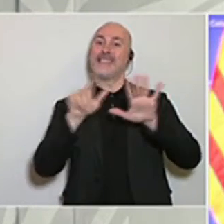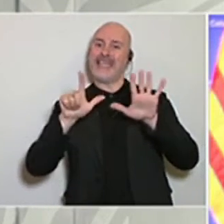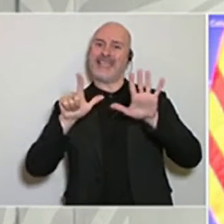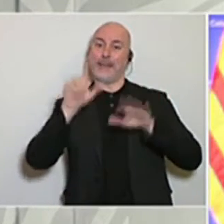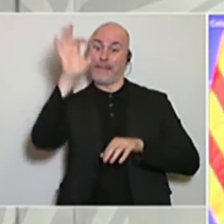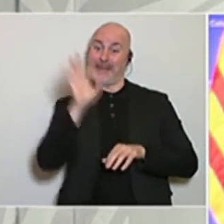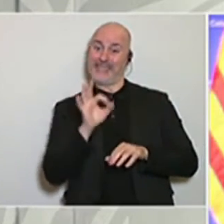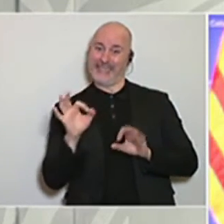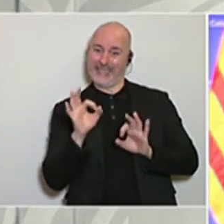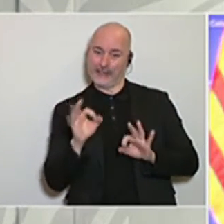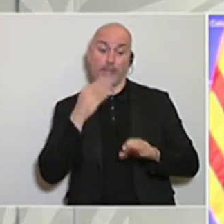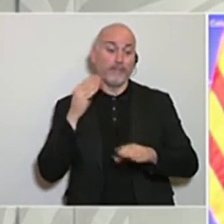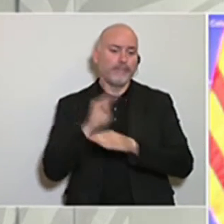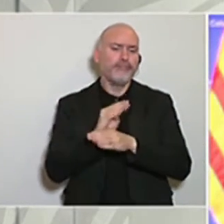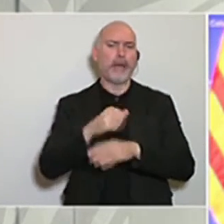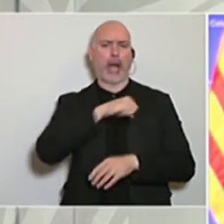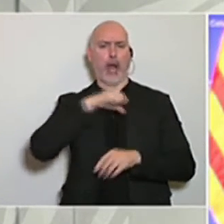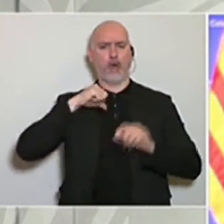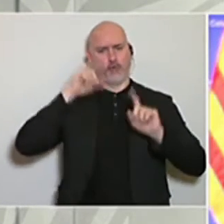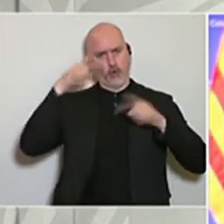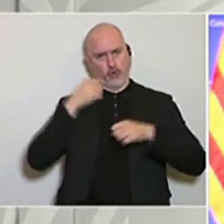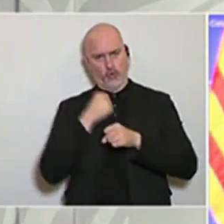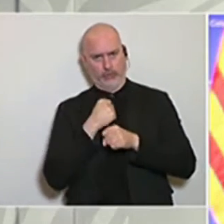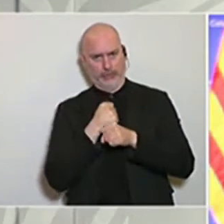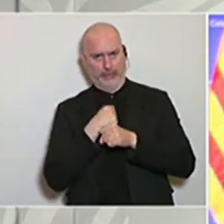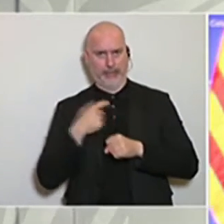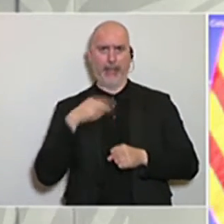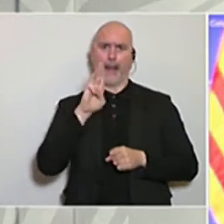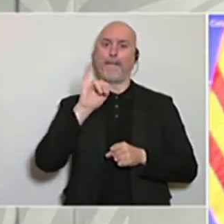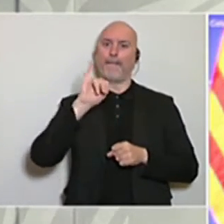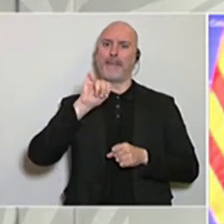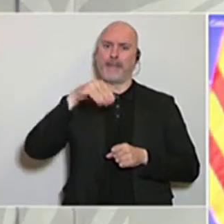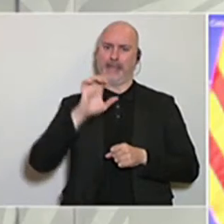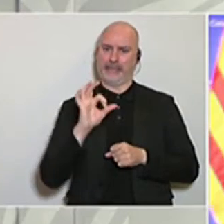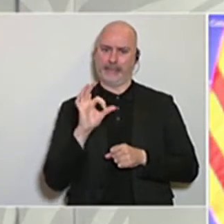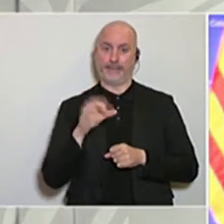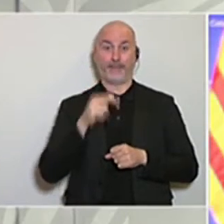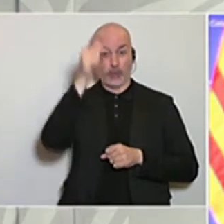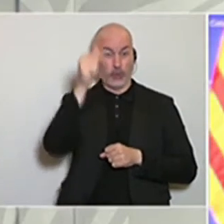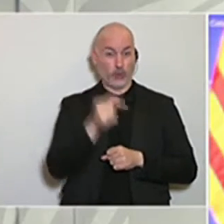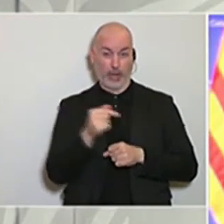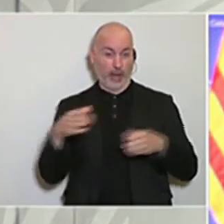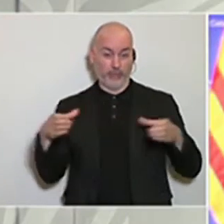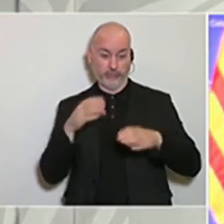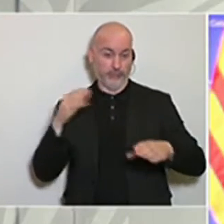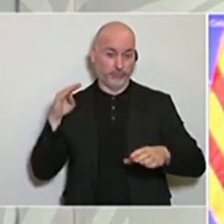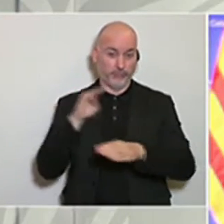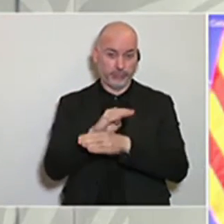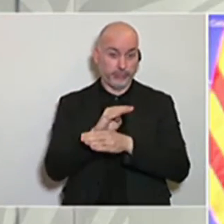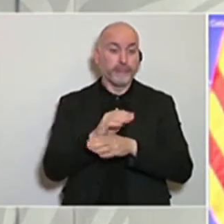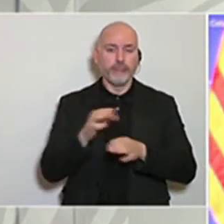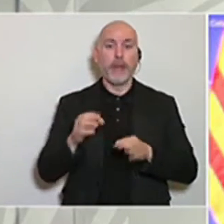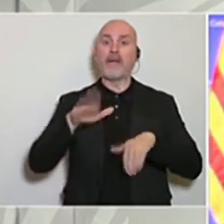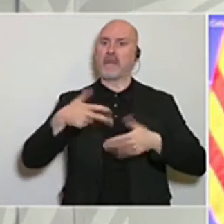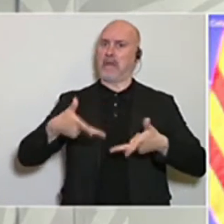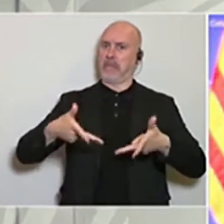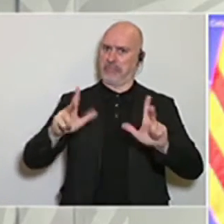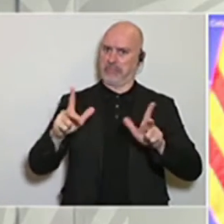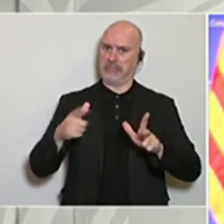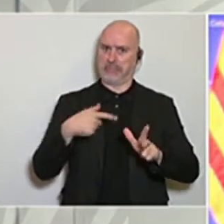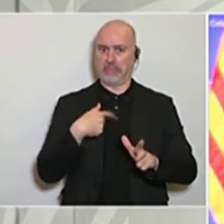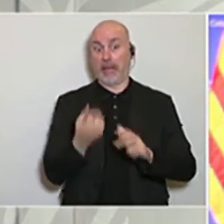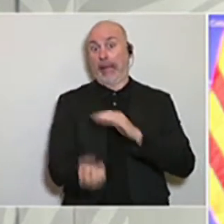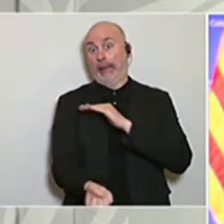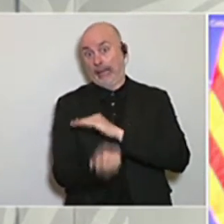destinat a autònoms i pimes. En conjunt, el volum de finançament atorgat pel grup ICF el 2019 ha permès la creació i o